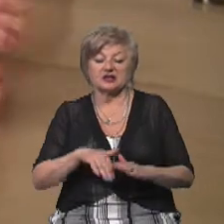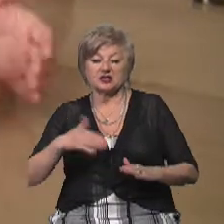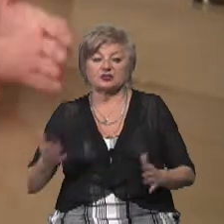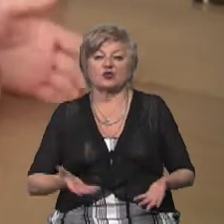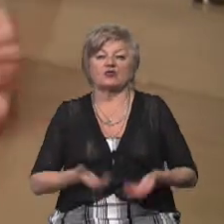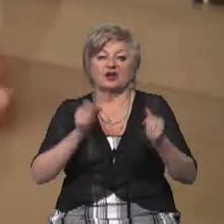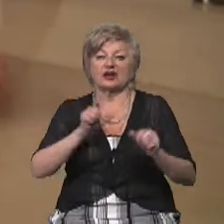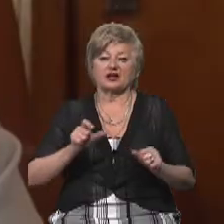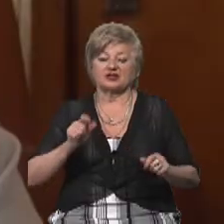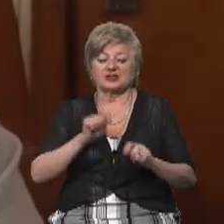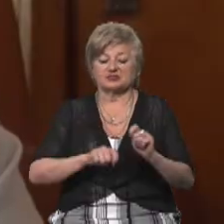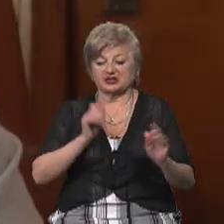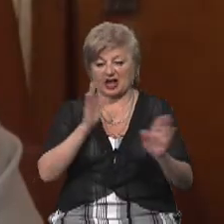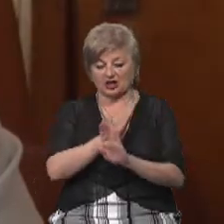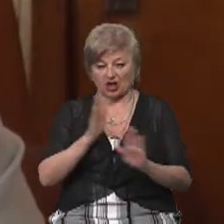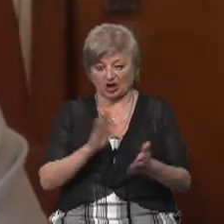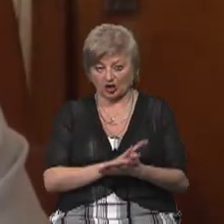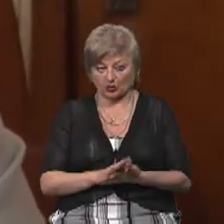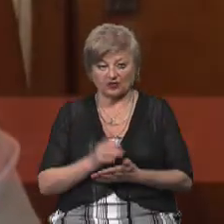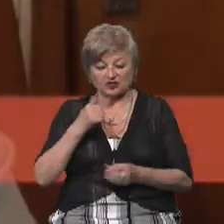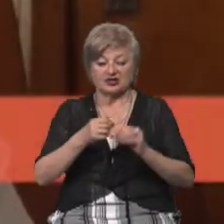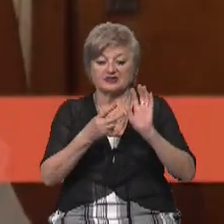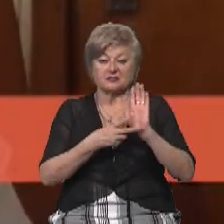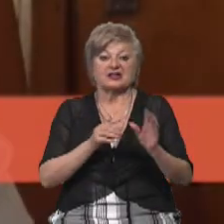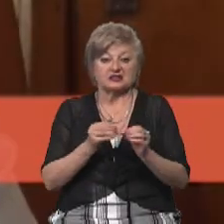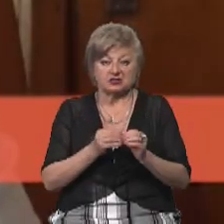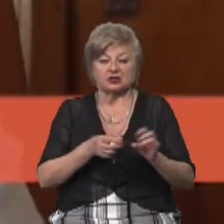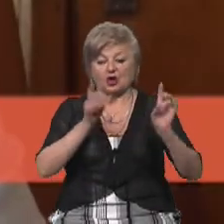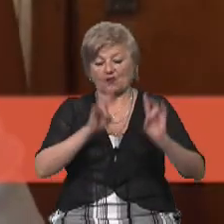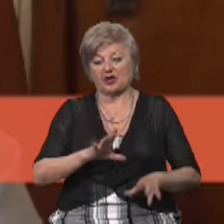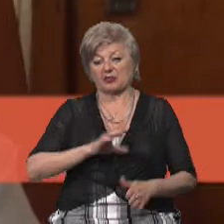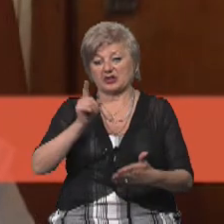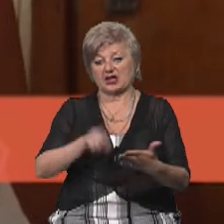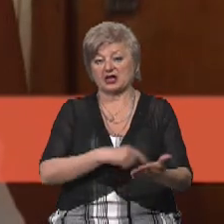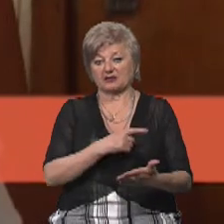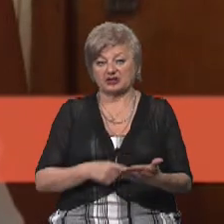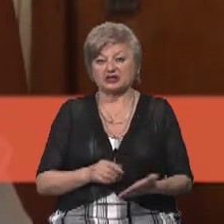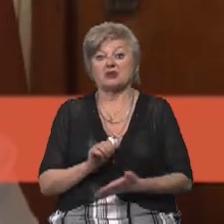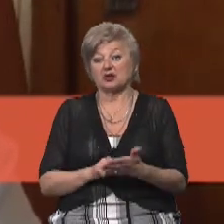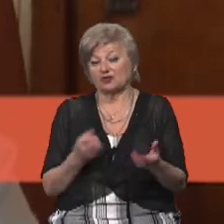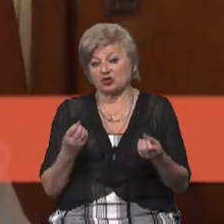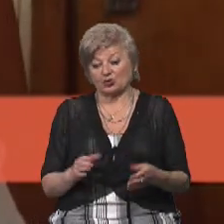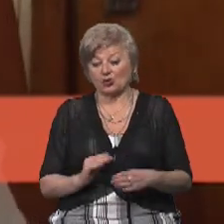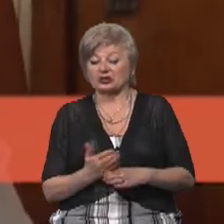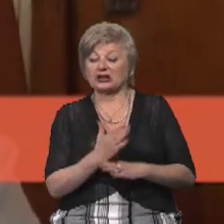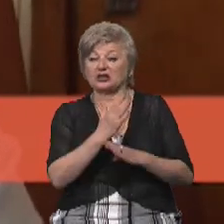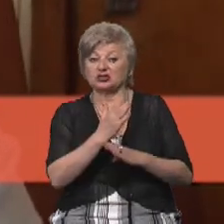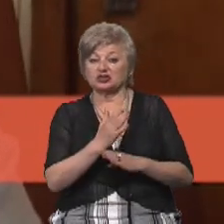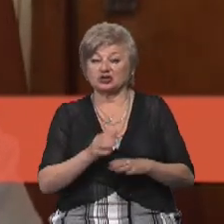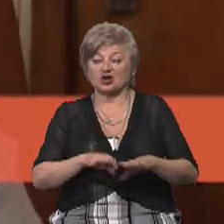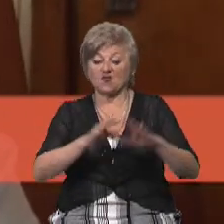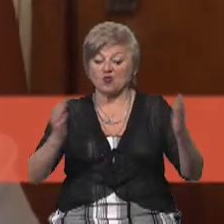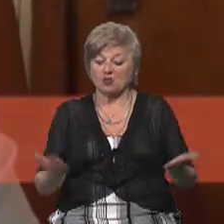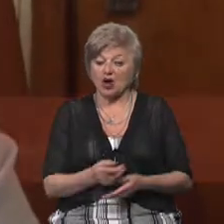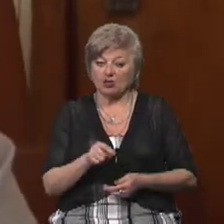із питанням екології. Вчора о 12:10 аварія вже була ліквідована. Причина аварії банальна – тріщина в оглядовому склі баку.